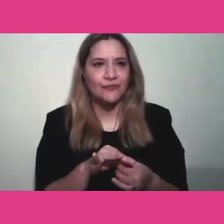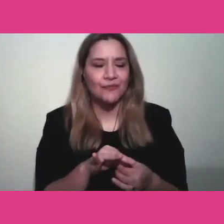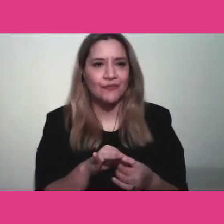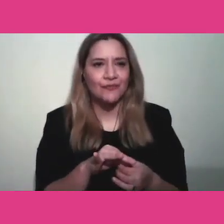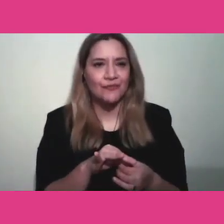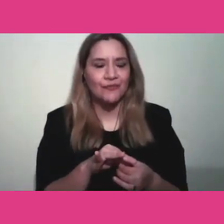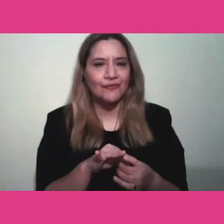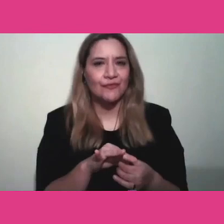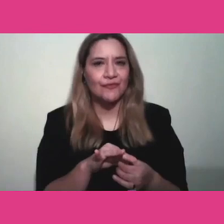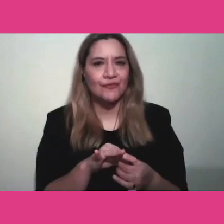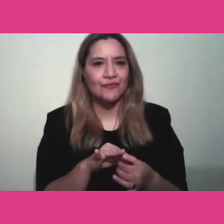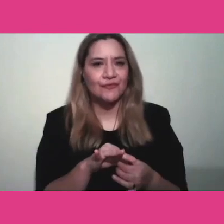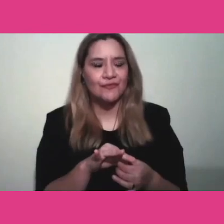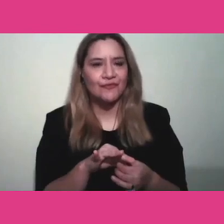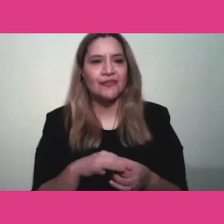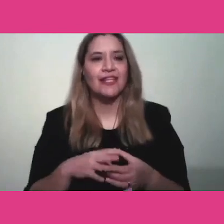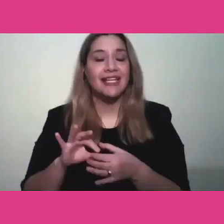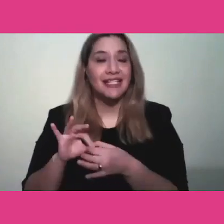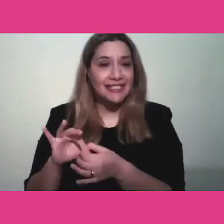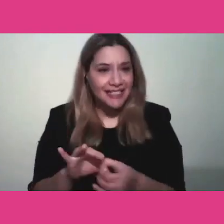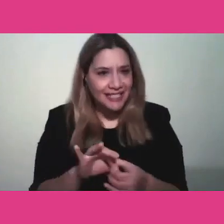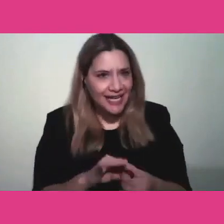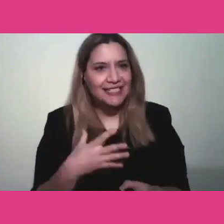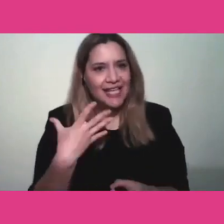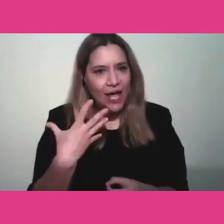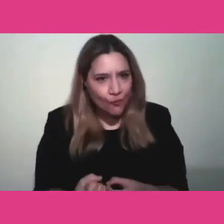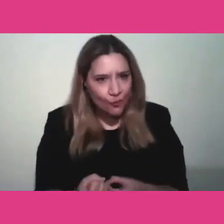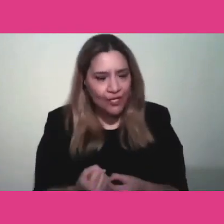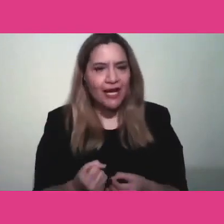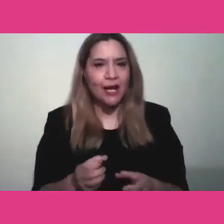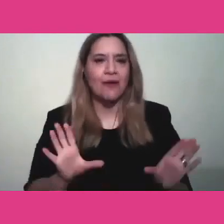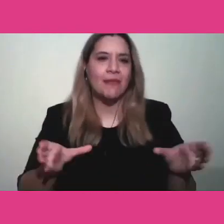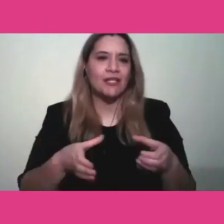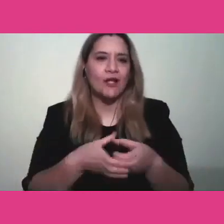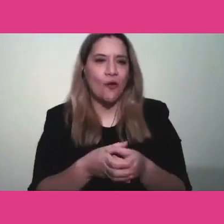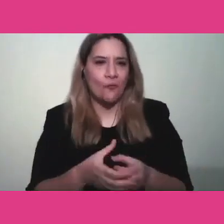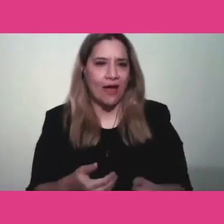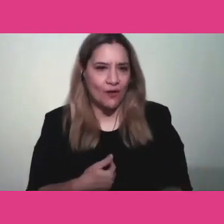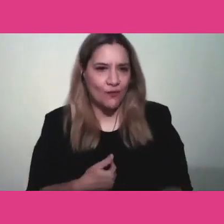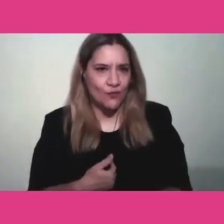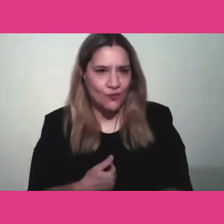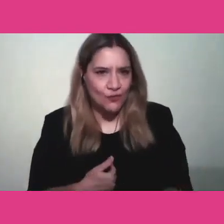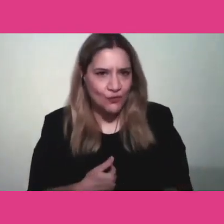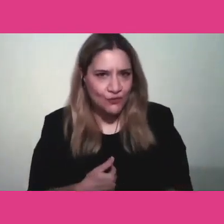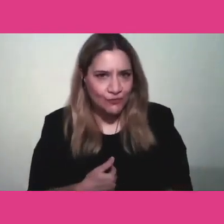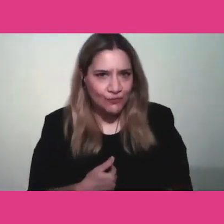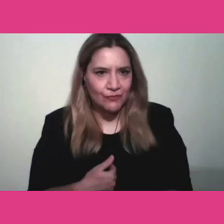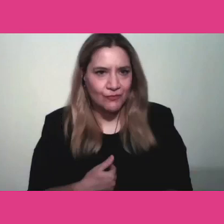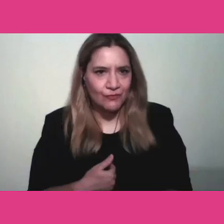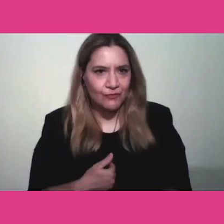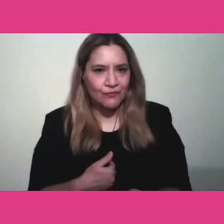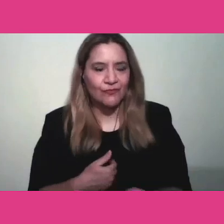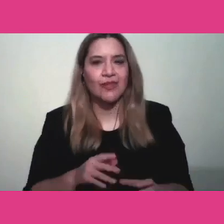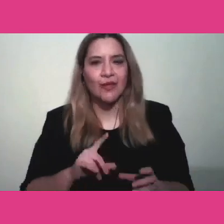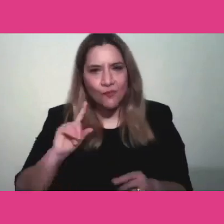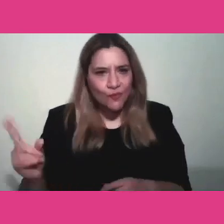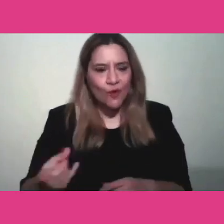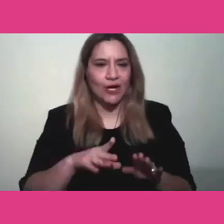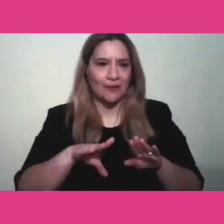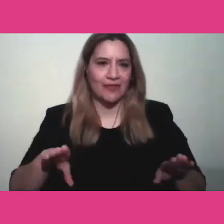που είχα με την ομάδα μου και με τα παιδιά.